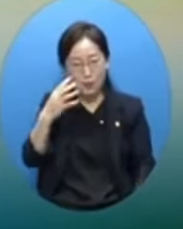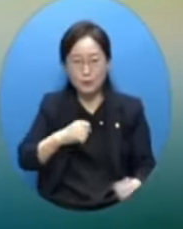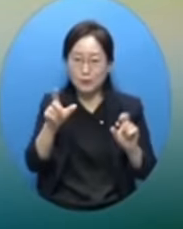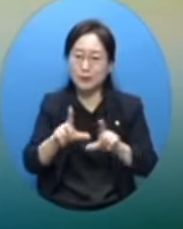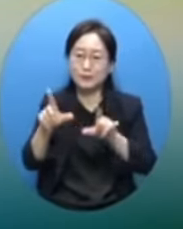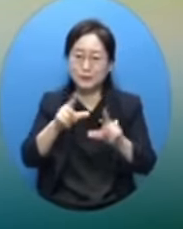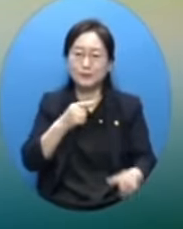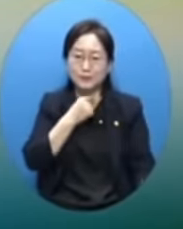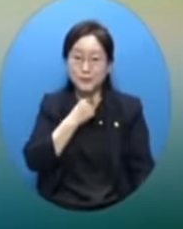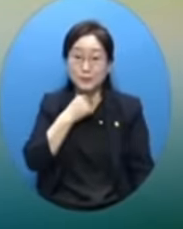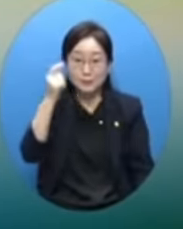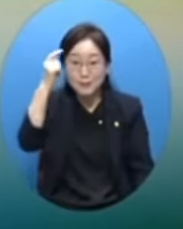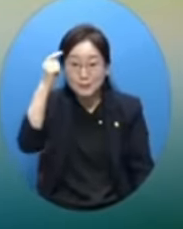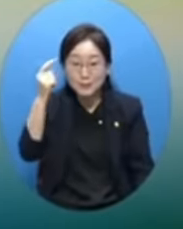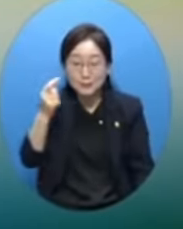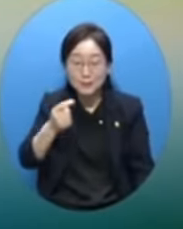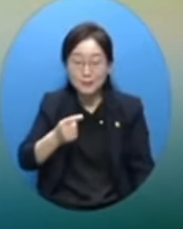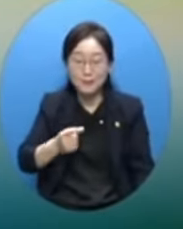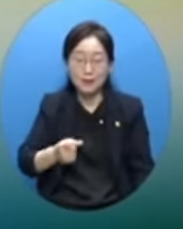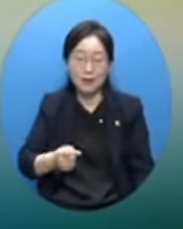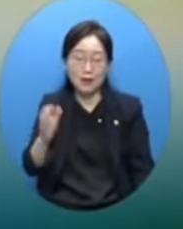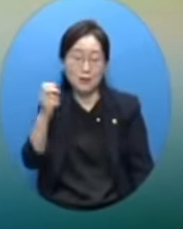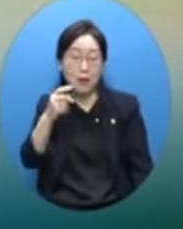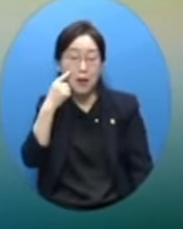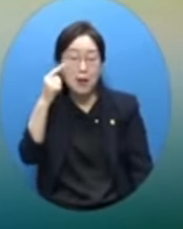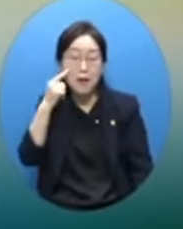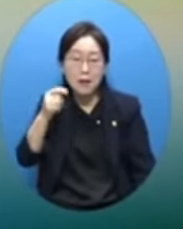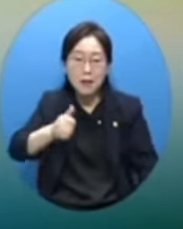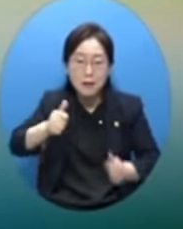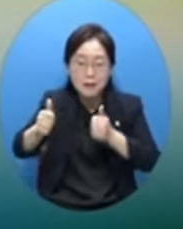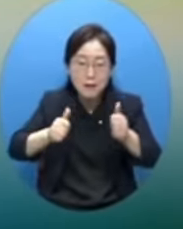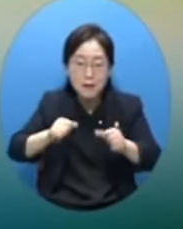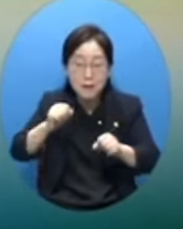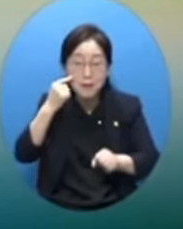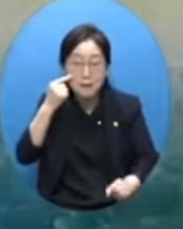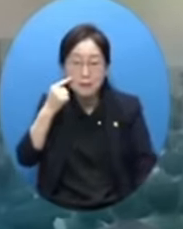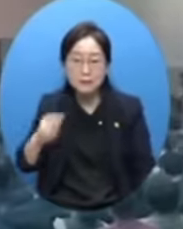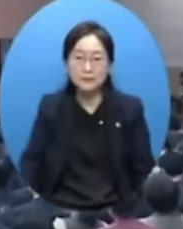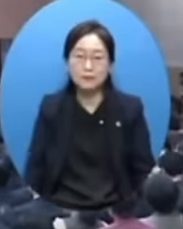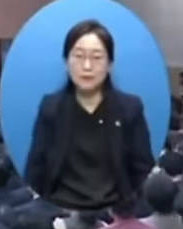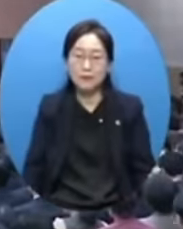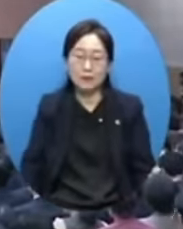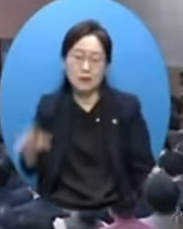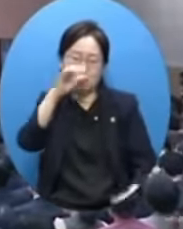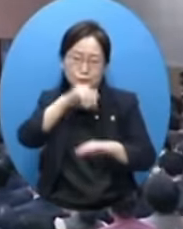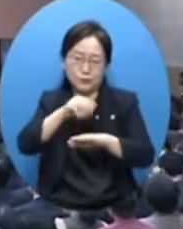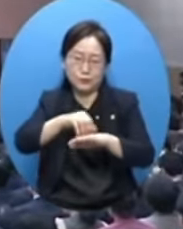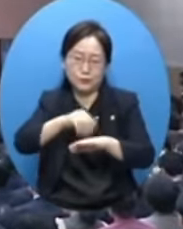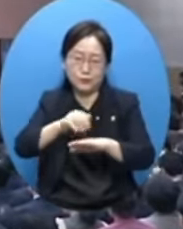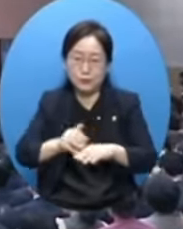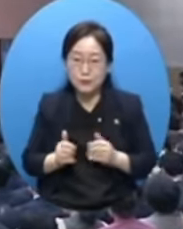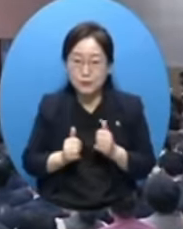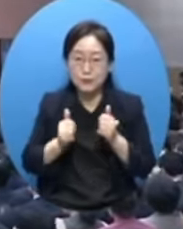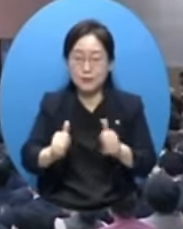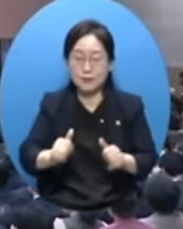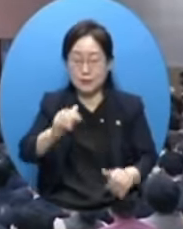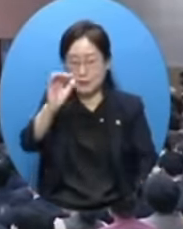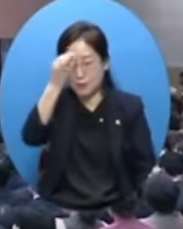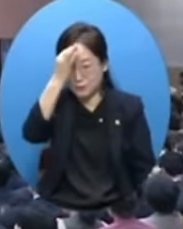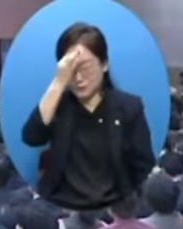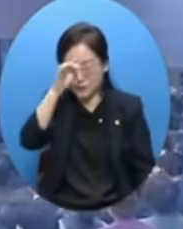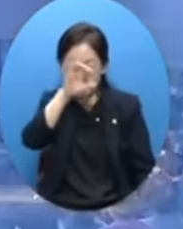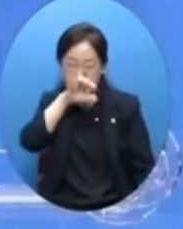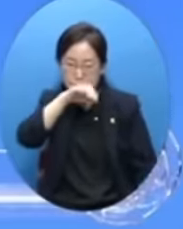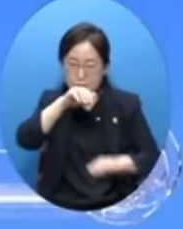그는 꿈을 가지고 삶을 도전해 나가기 시작했습니다. 직업훈련에서 열심히 그 기술을 가지고 연마하다